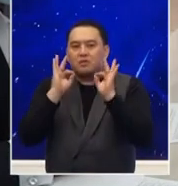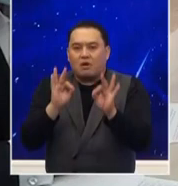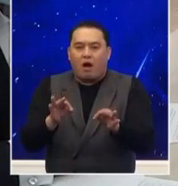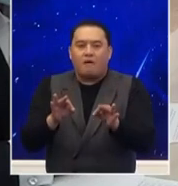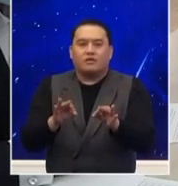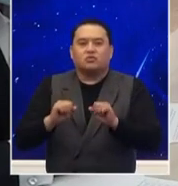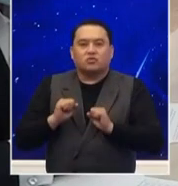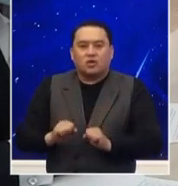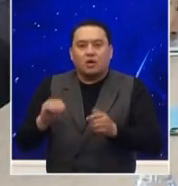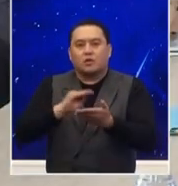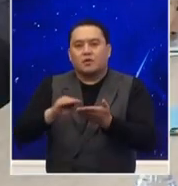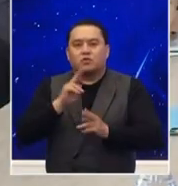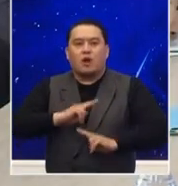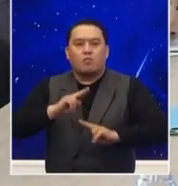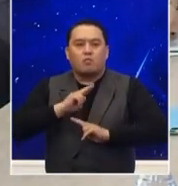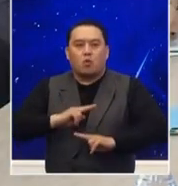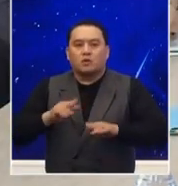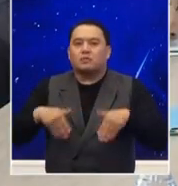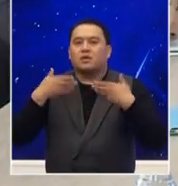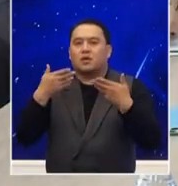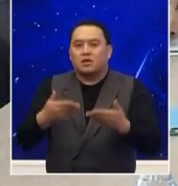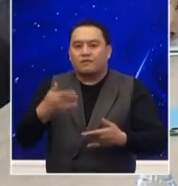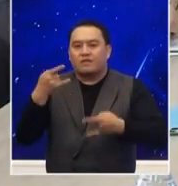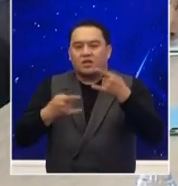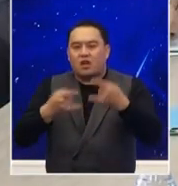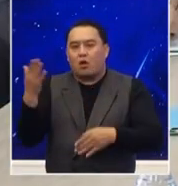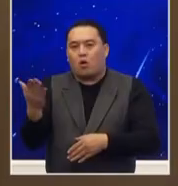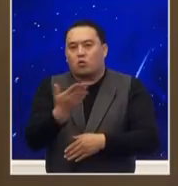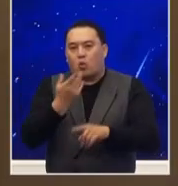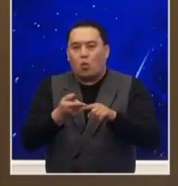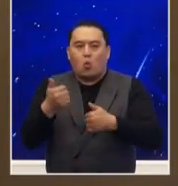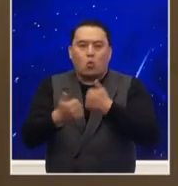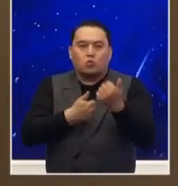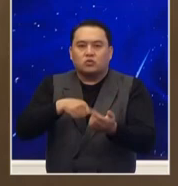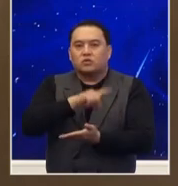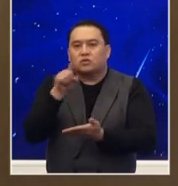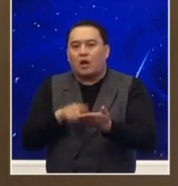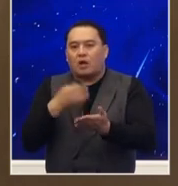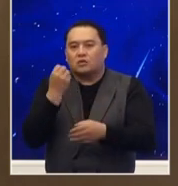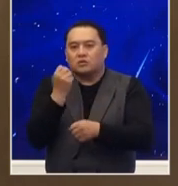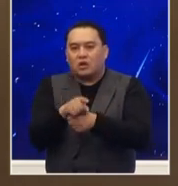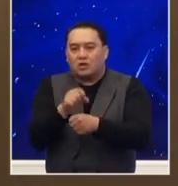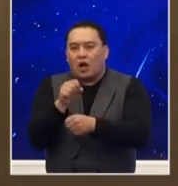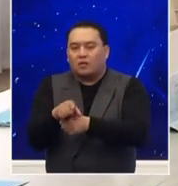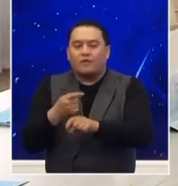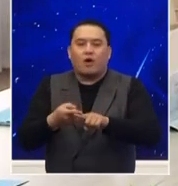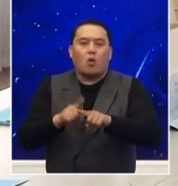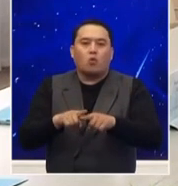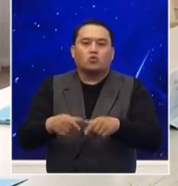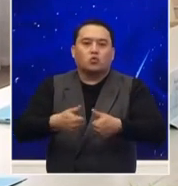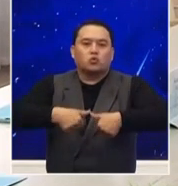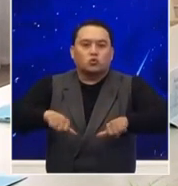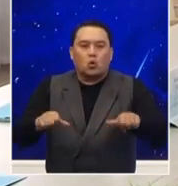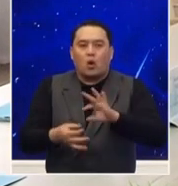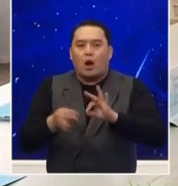обоснование, защитить письменную работу и презентовать видеоролик. Такими были конкурсные задания для участников. По мнению компетентного